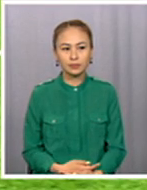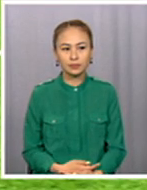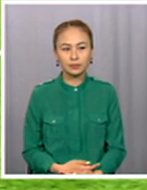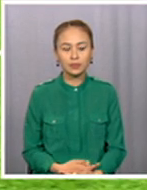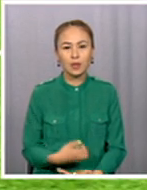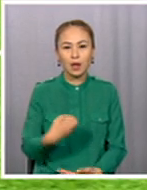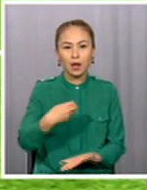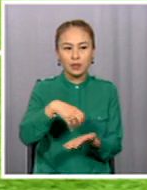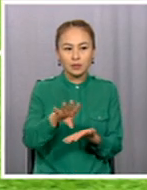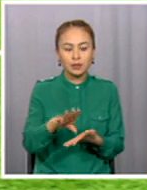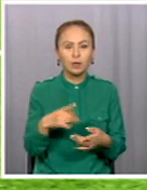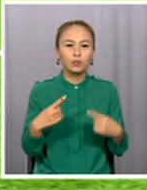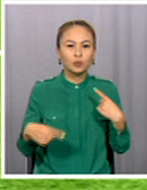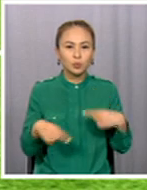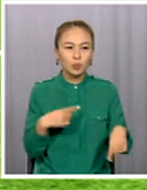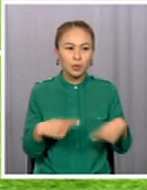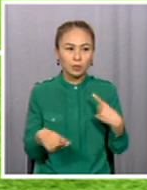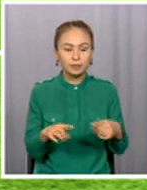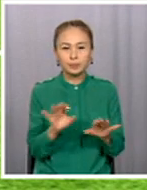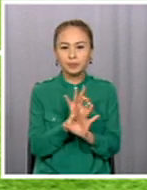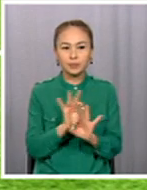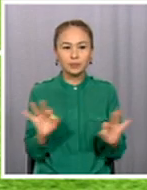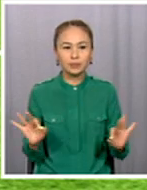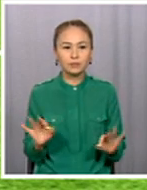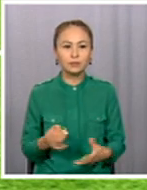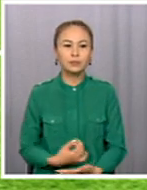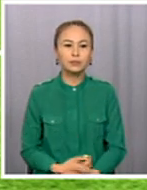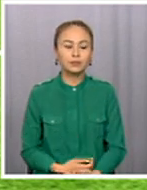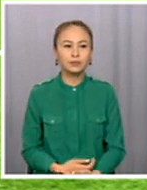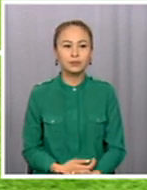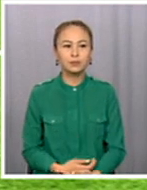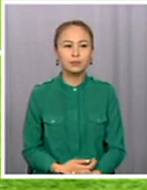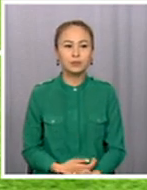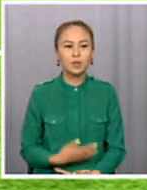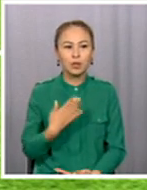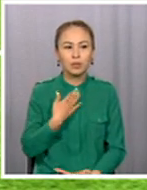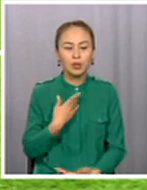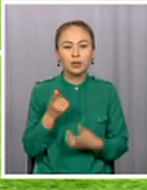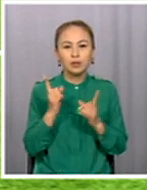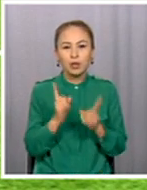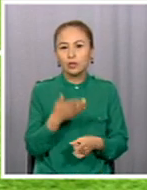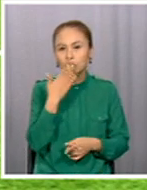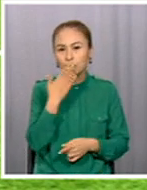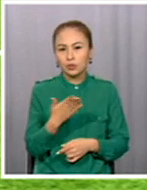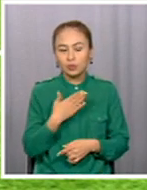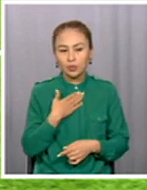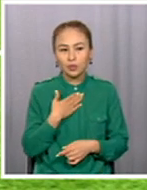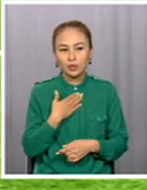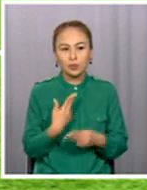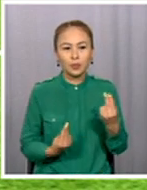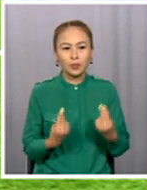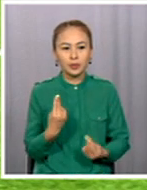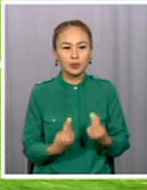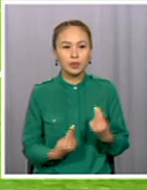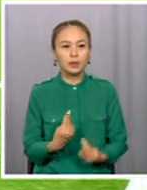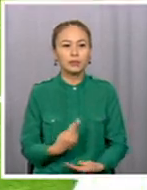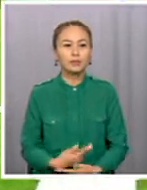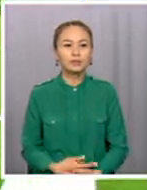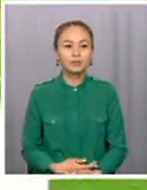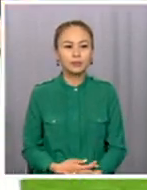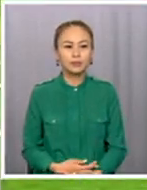асық, футбол? Керемет қой. Менің нағы жақсы көретін ойындарым ғой.